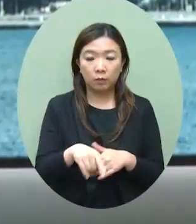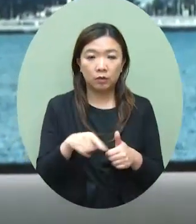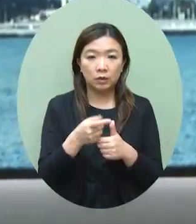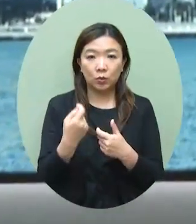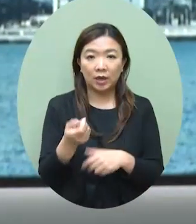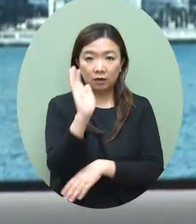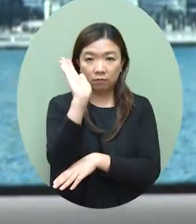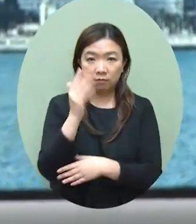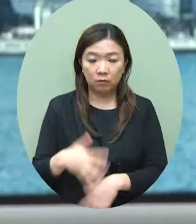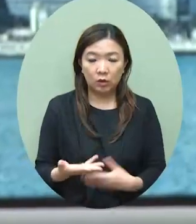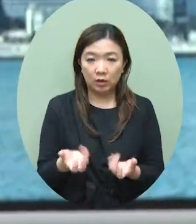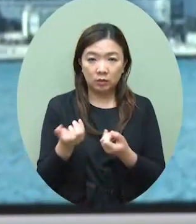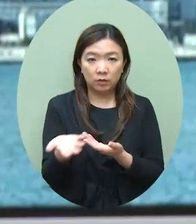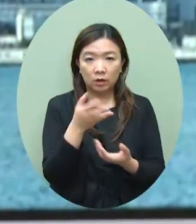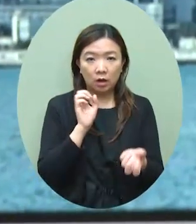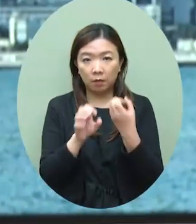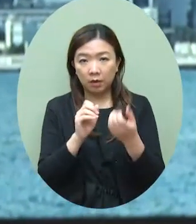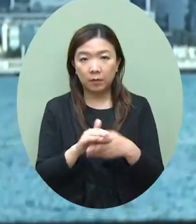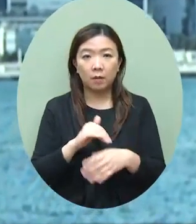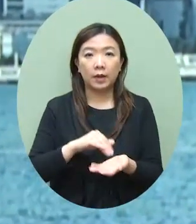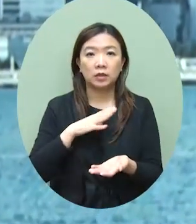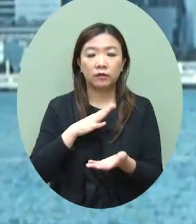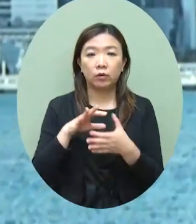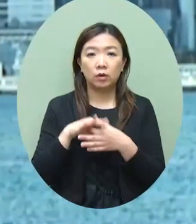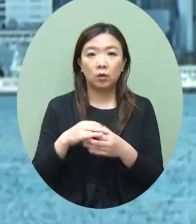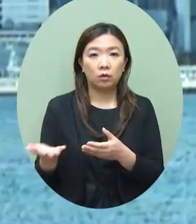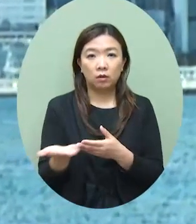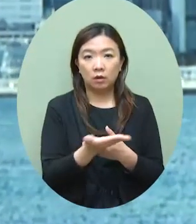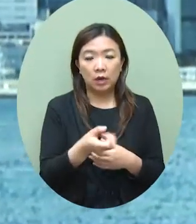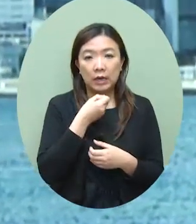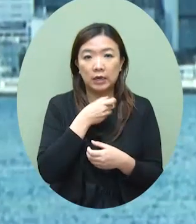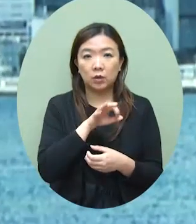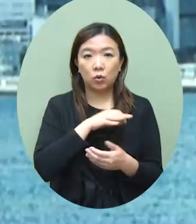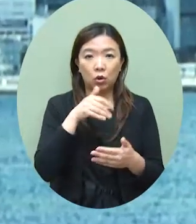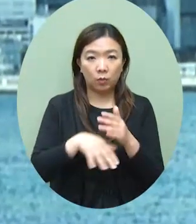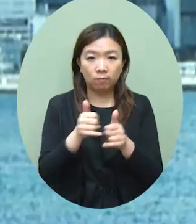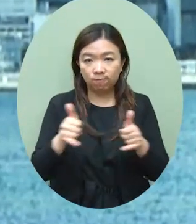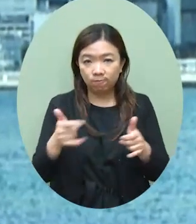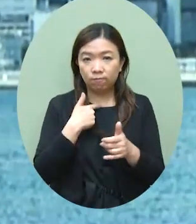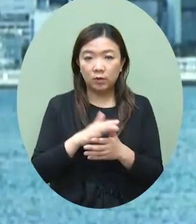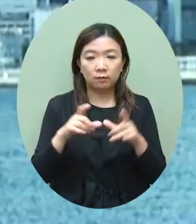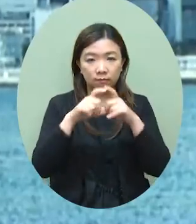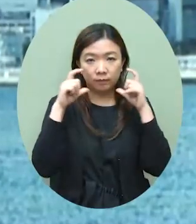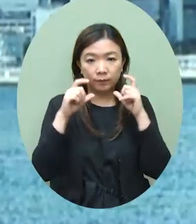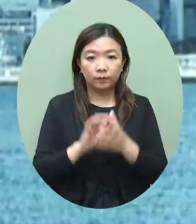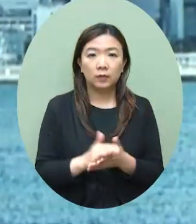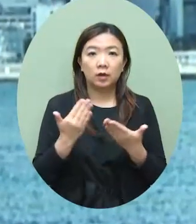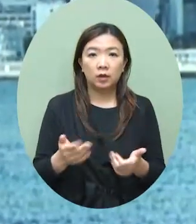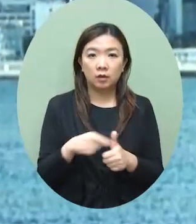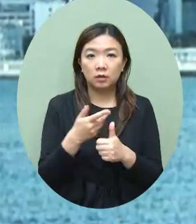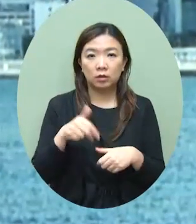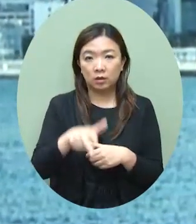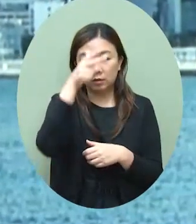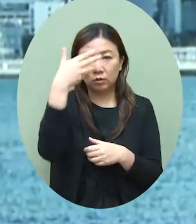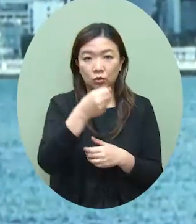發言，然後接受大家嘅提問。疫情關係啦，咁請大家響記者會入邊都係保持距離，戴口罩。我哋而家首先有請行政